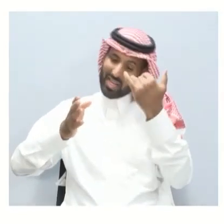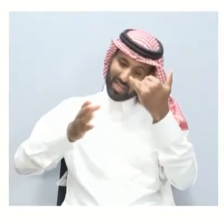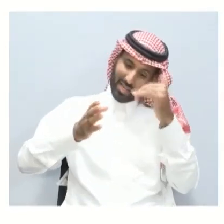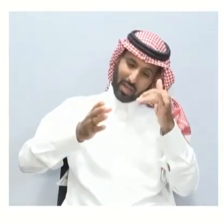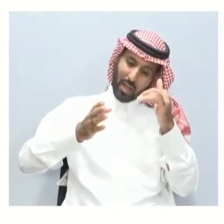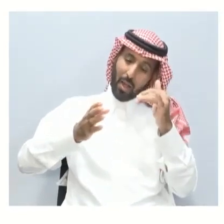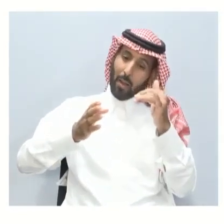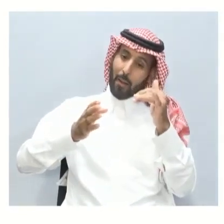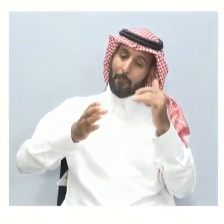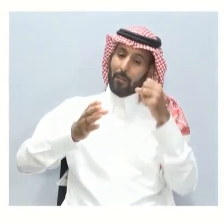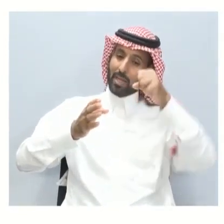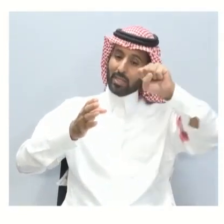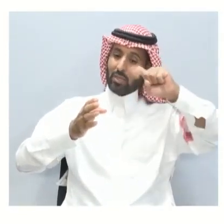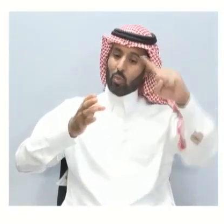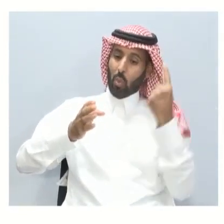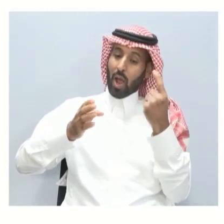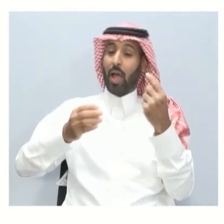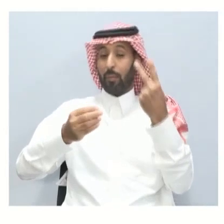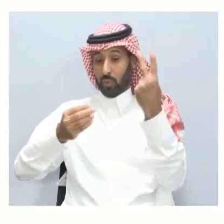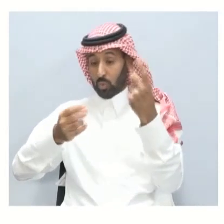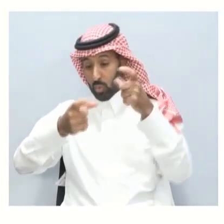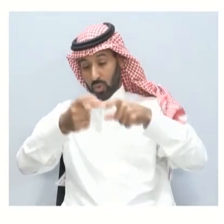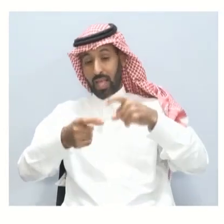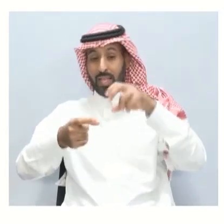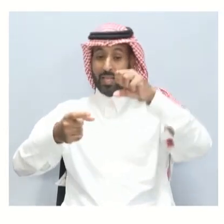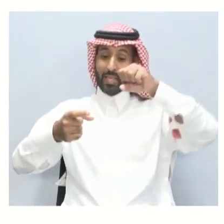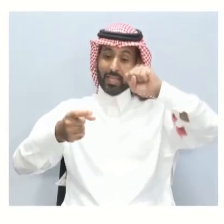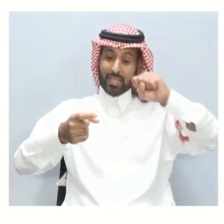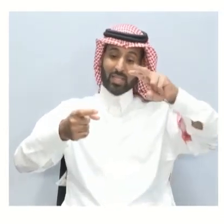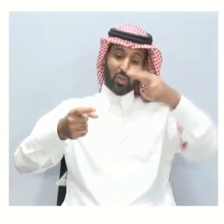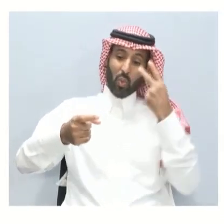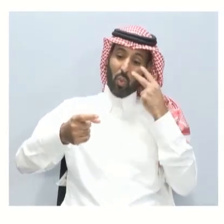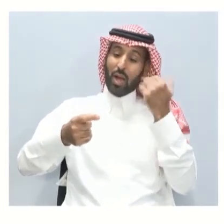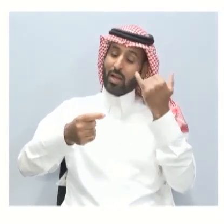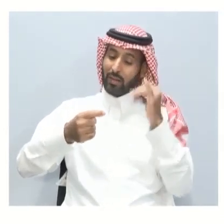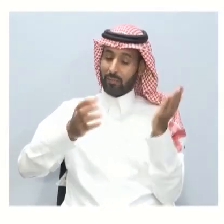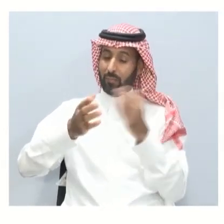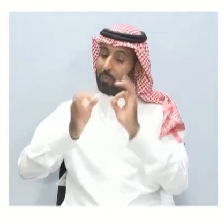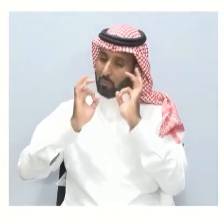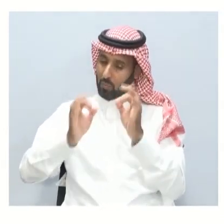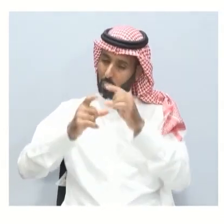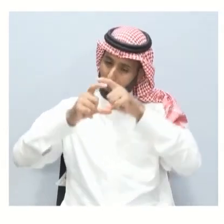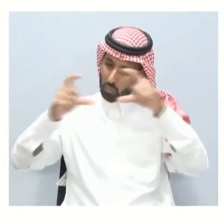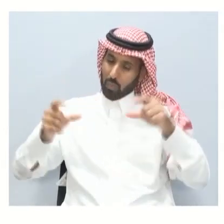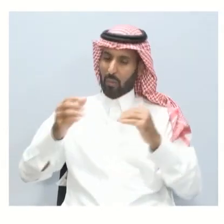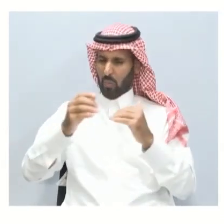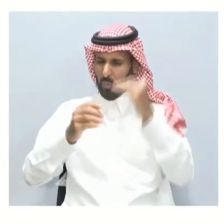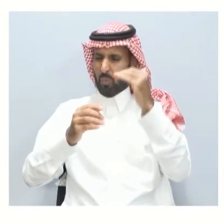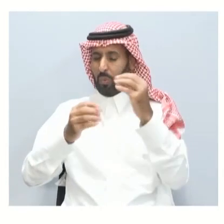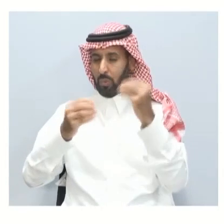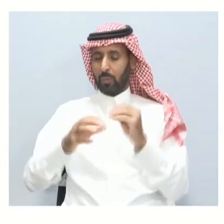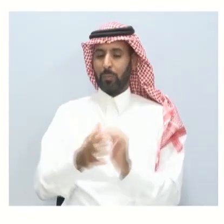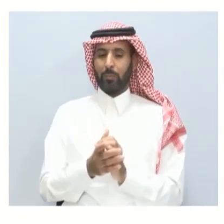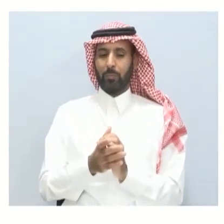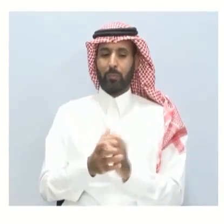الالكترونات التكافؤ اس 1 في المجموعه الثانيه اس تو اذا في المجموعه الاولى شبه ممتلئه في المجموعه الثانيه ممتلئه